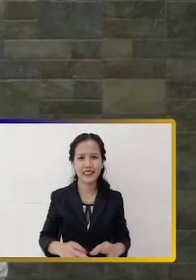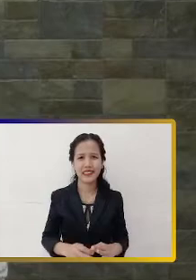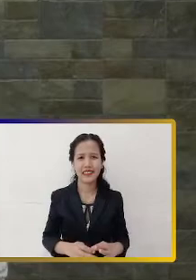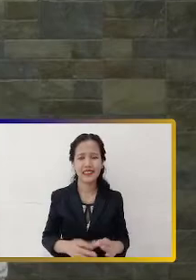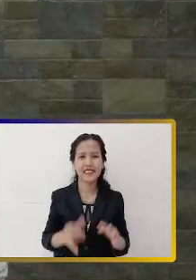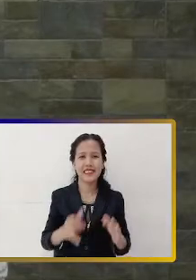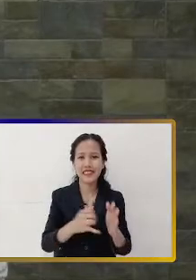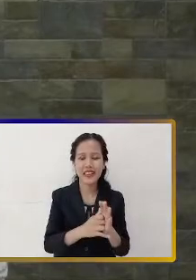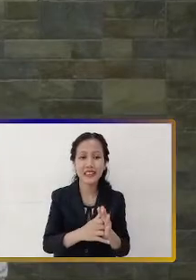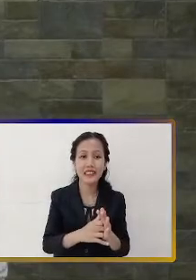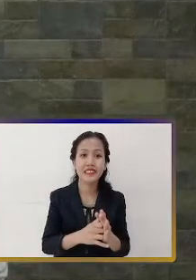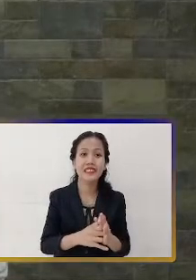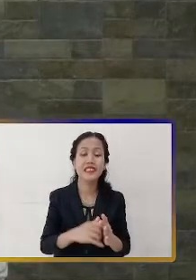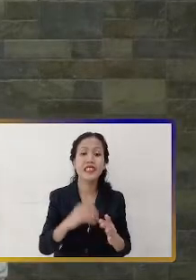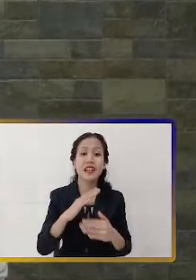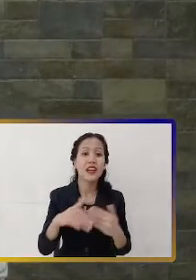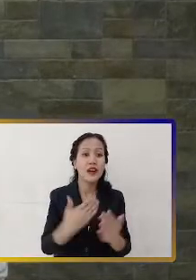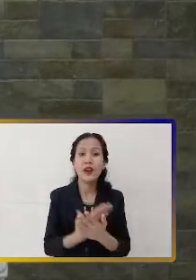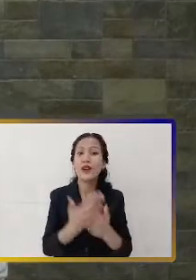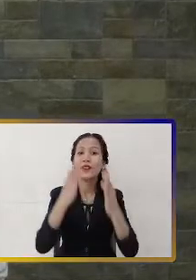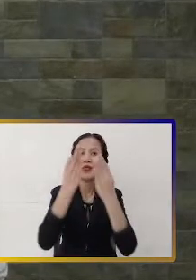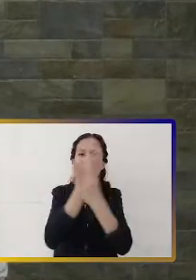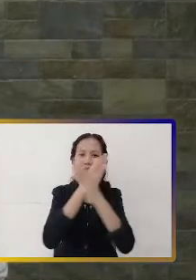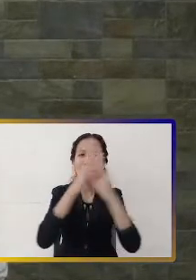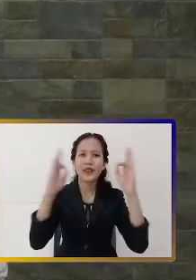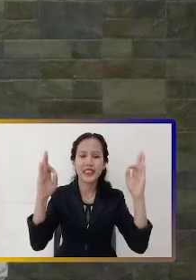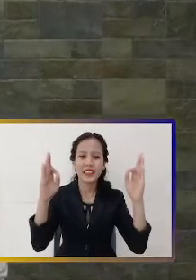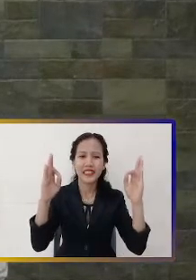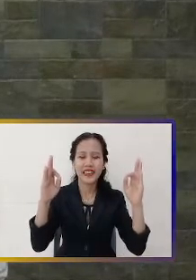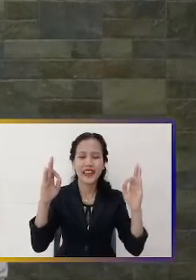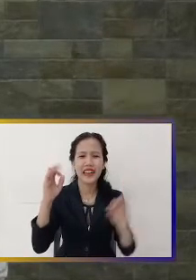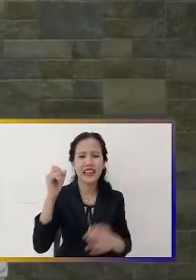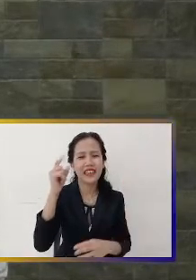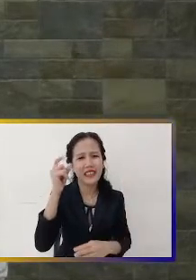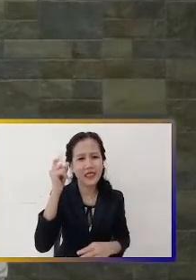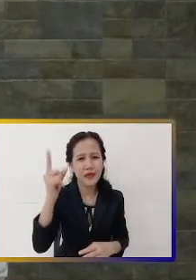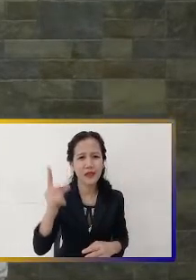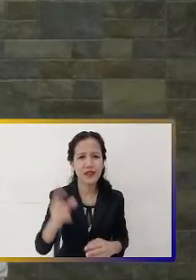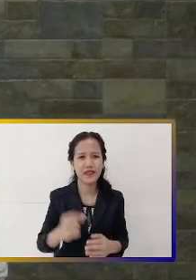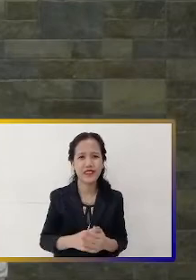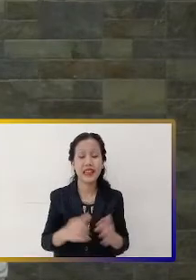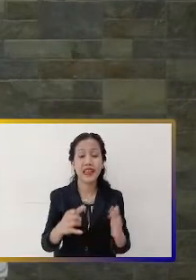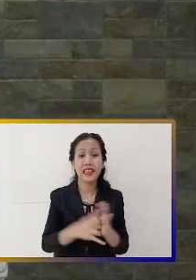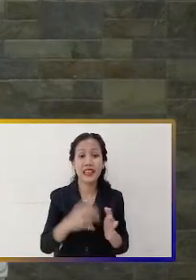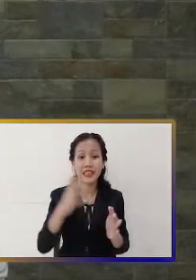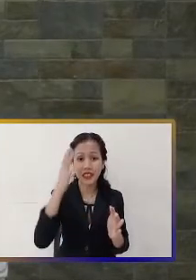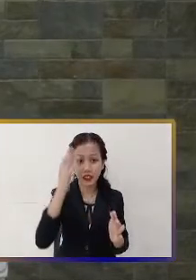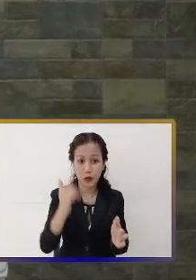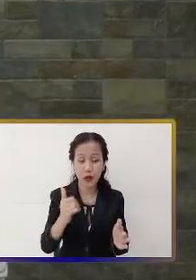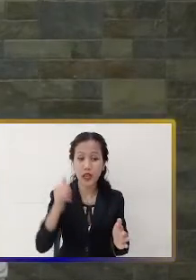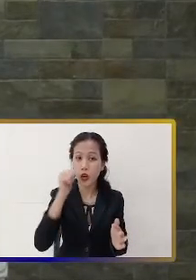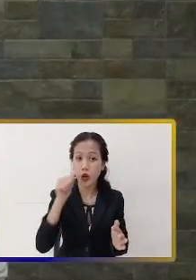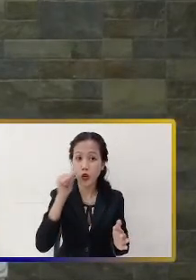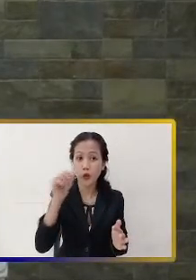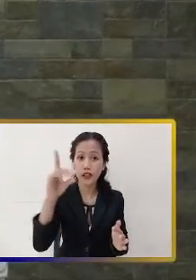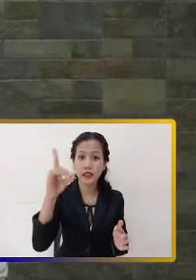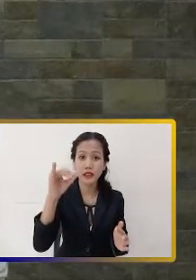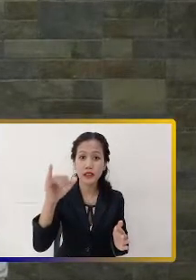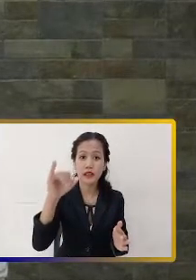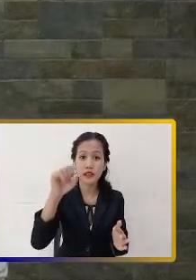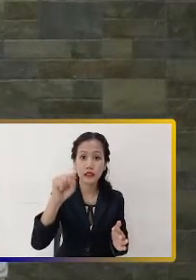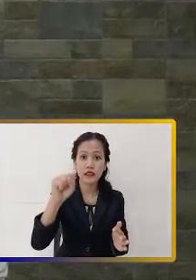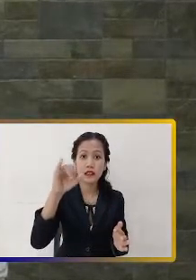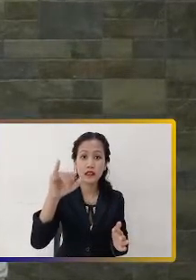Puro libre. Do you understand? Kaya mga kapatid, nai-spray, nadi-disinfect itong auditorium, kaya hindi kayo dapat